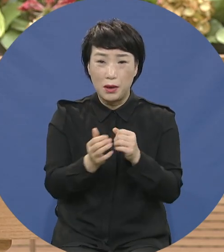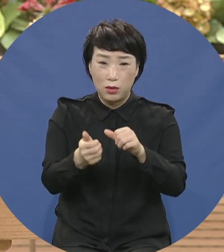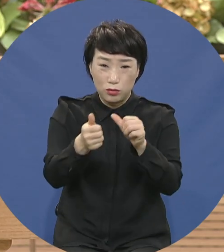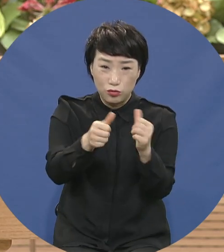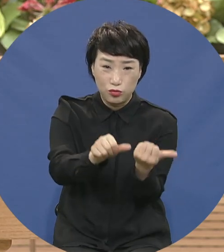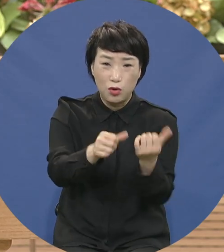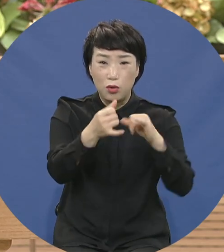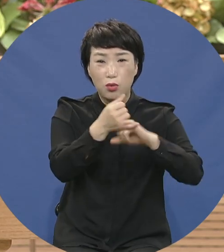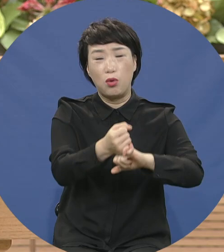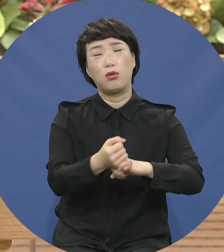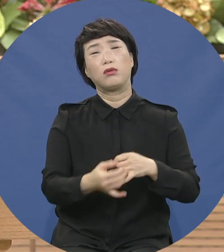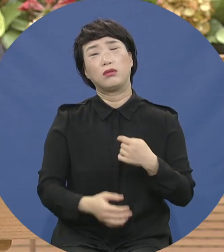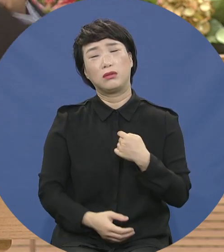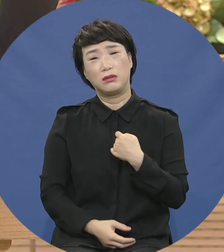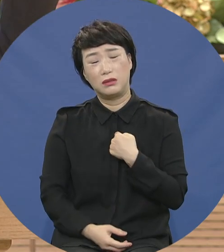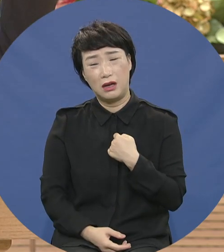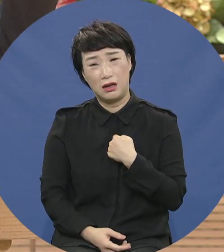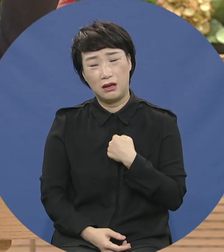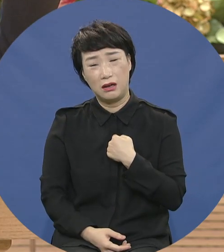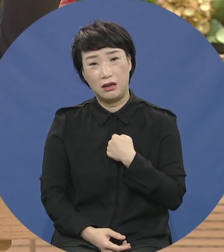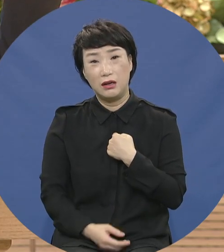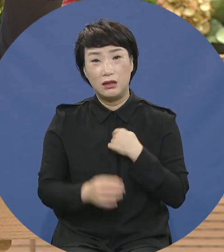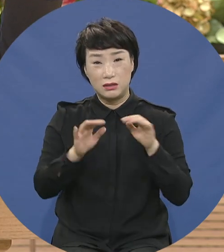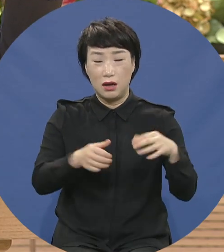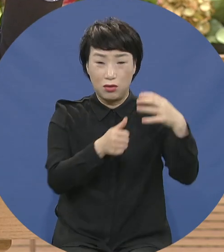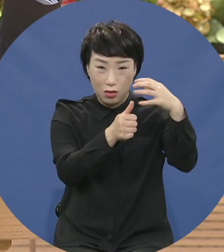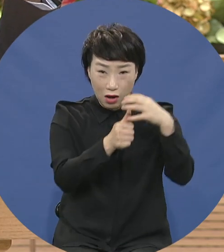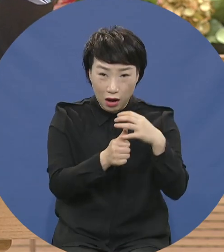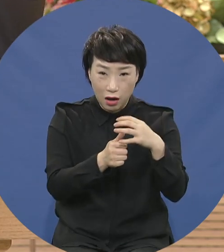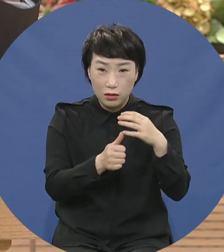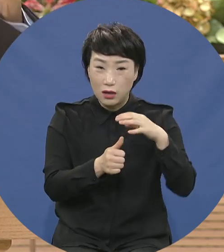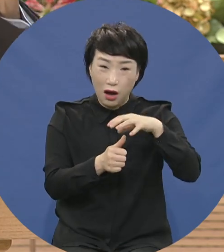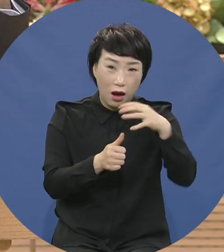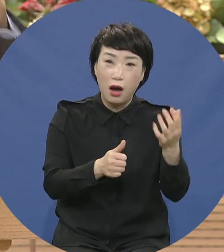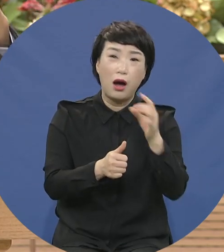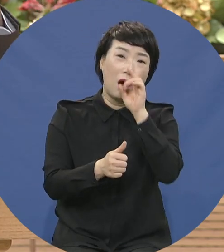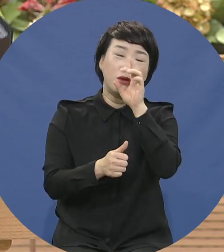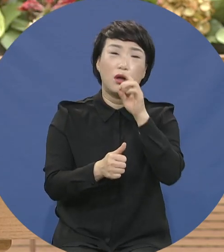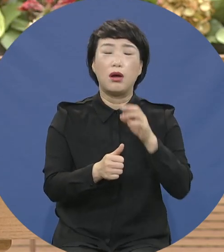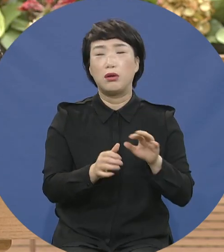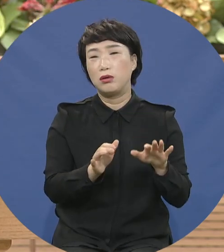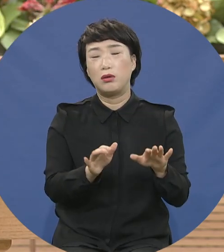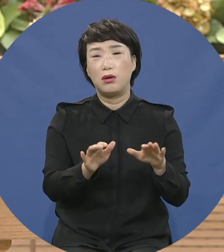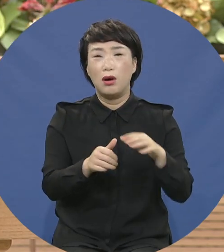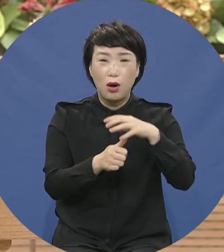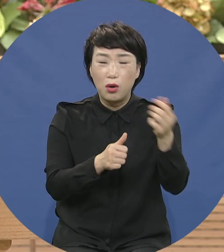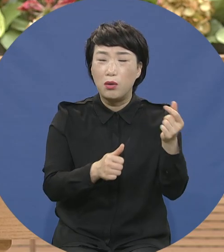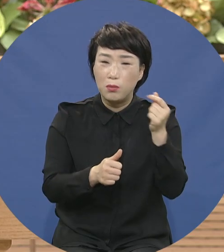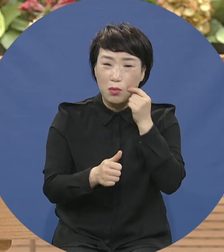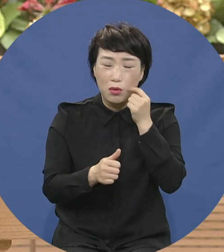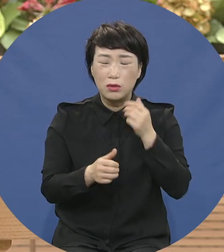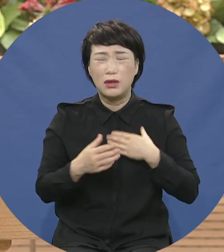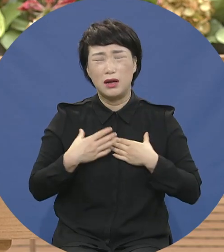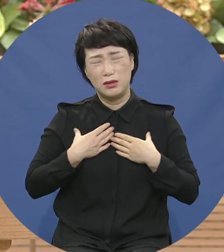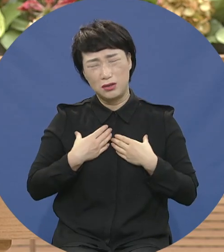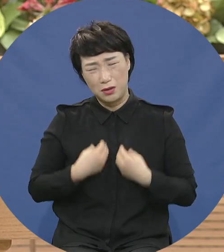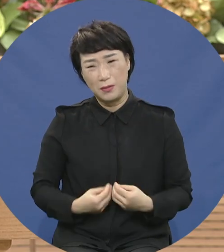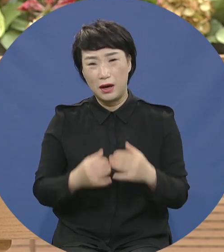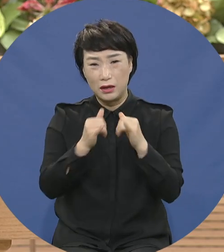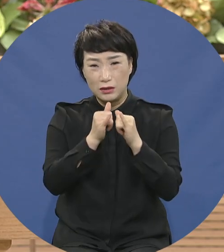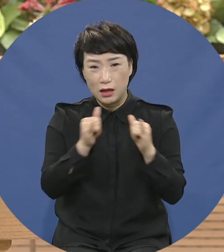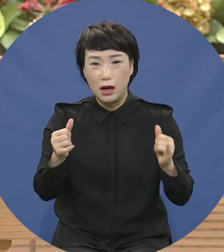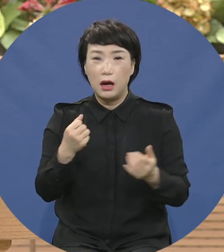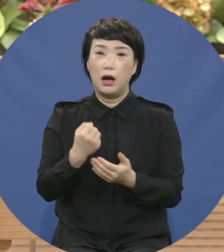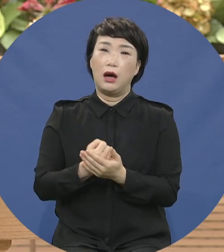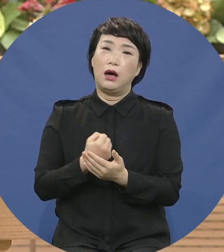죽어야 할 사람, 완전히 결박당해서 풀어줄 수가 없는 절망적인